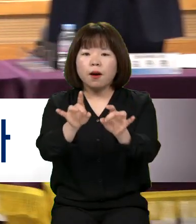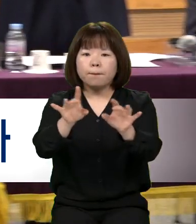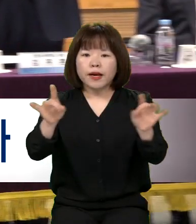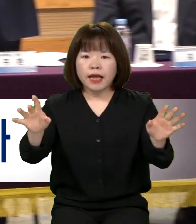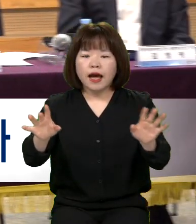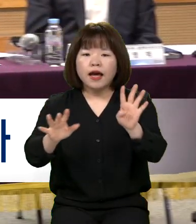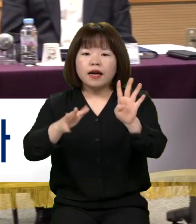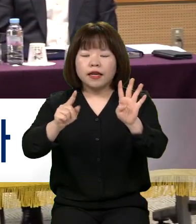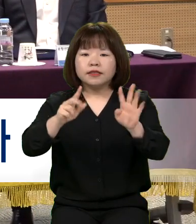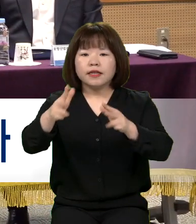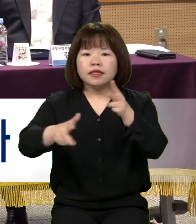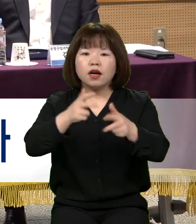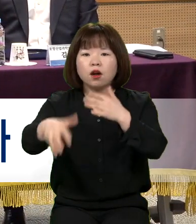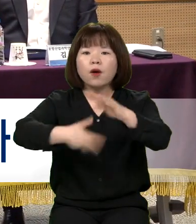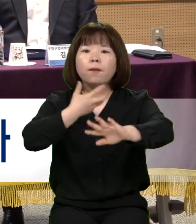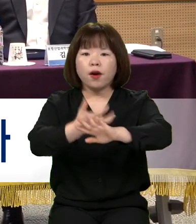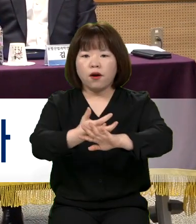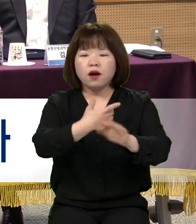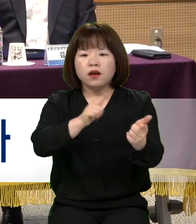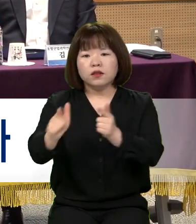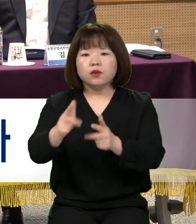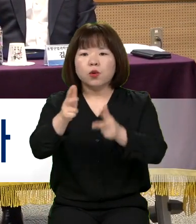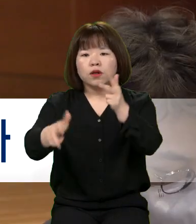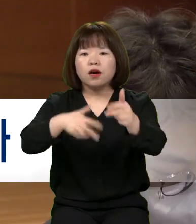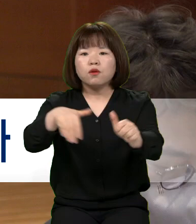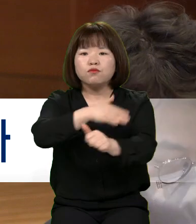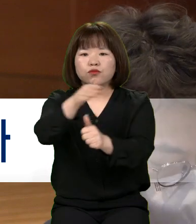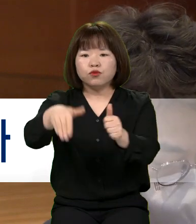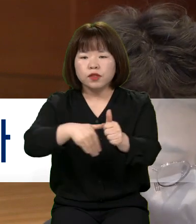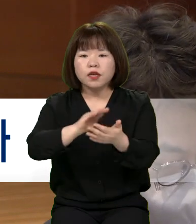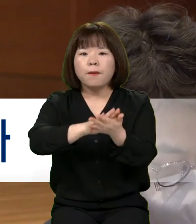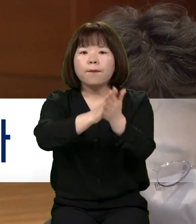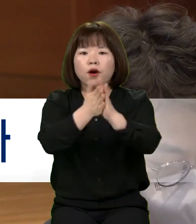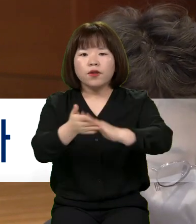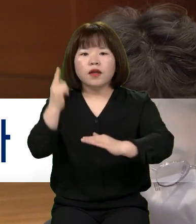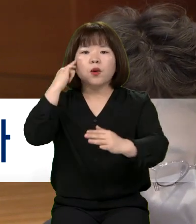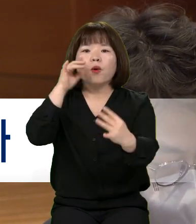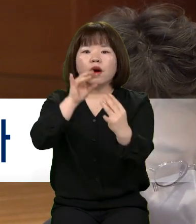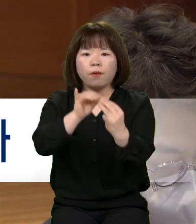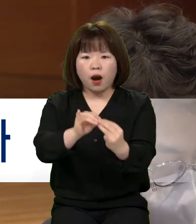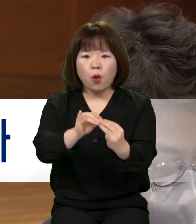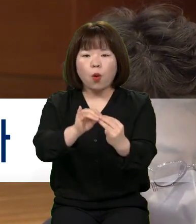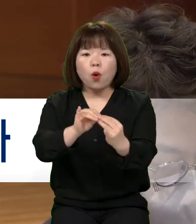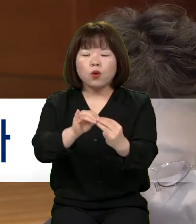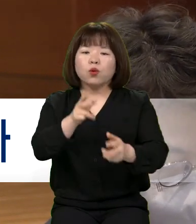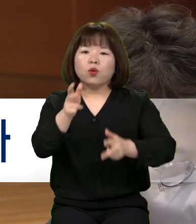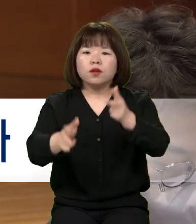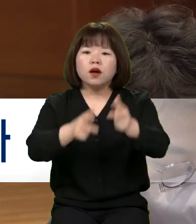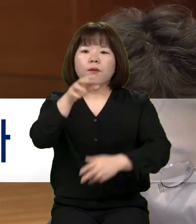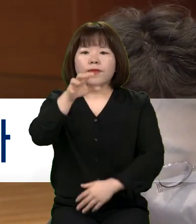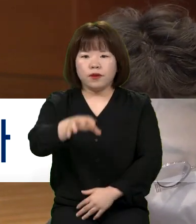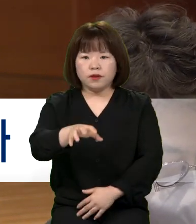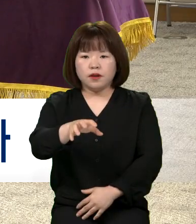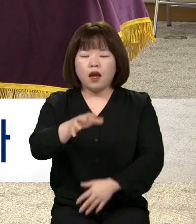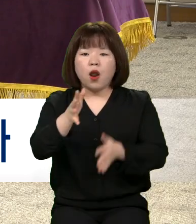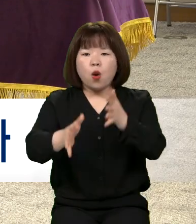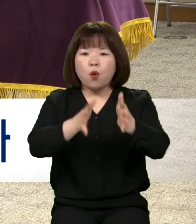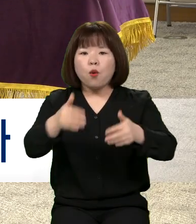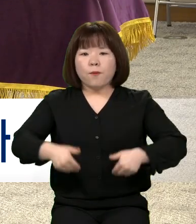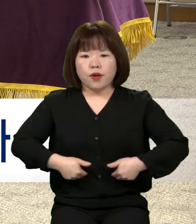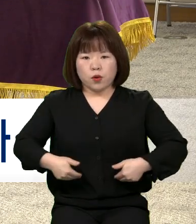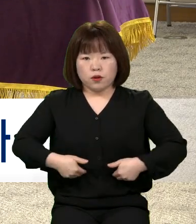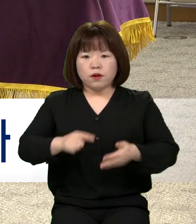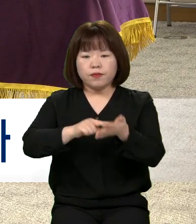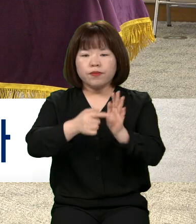모든 기관은 4 차 산업혁명 등으로 산업 전반의 패러다임이 전환되고 있음에 공감하고 특히 산업현장 등에서